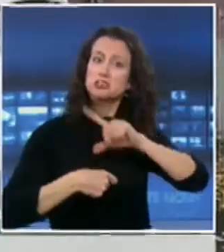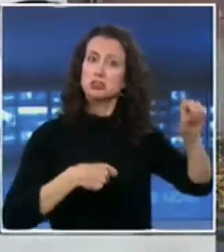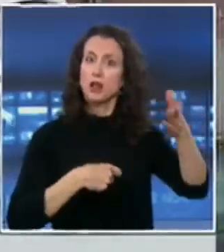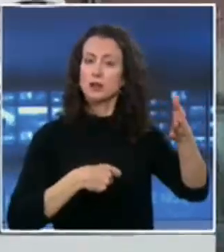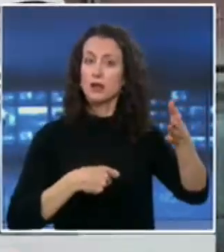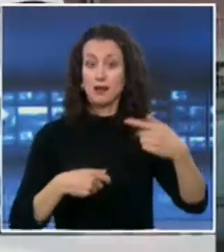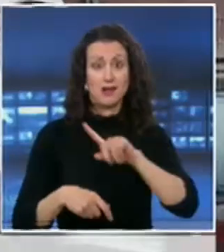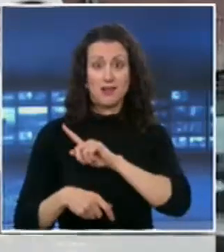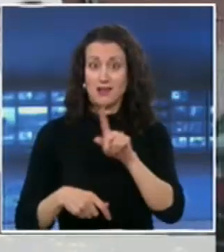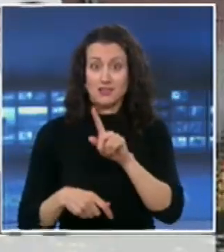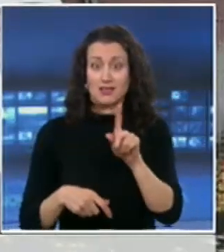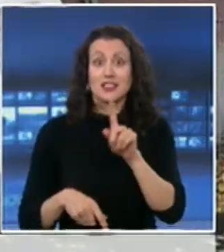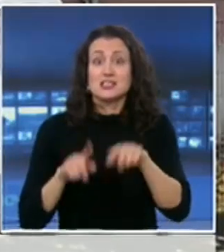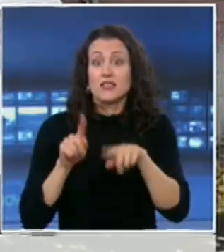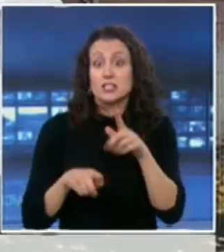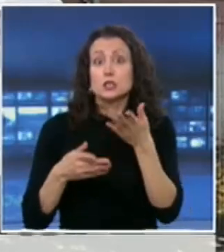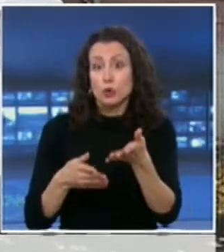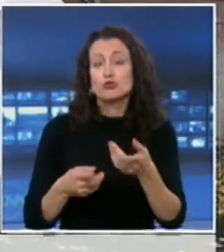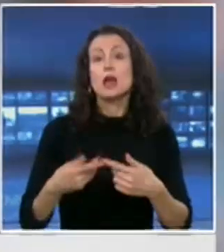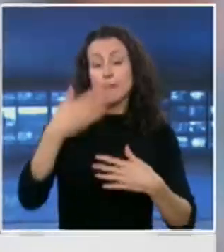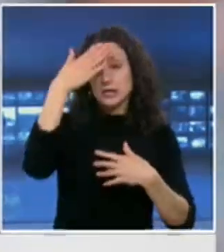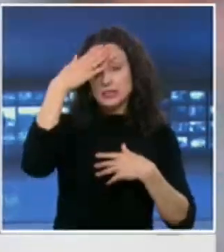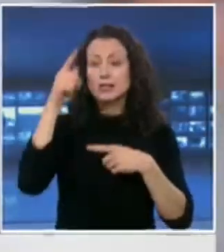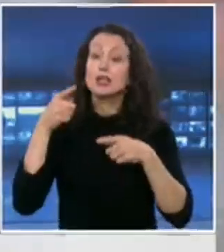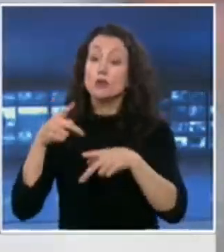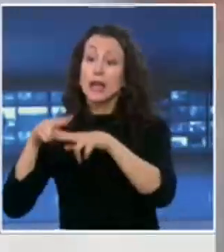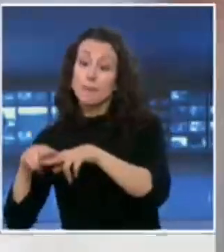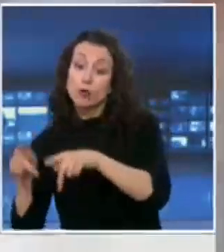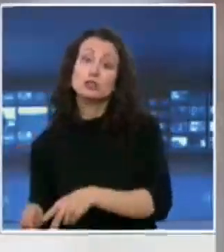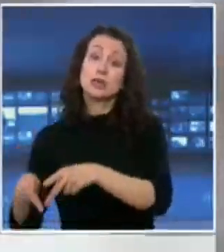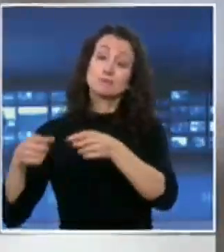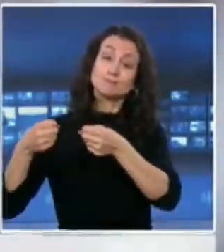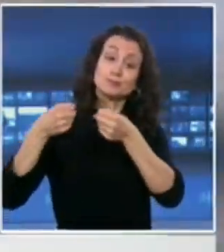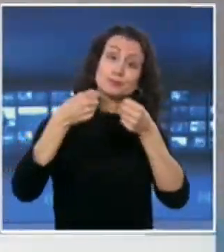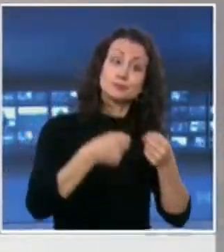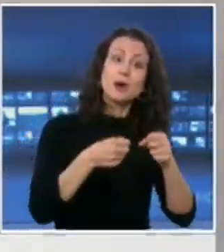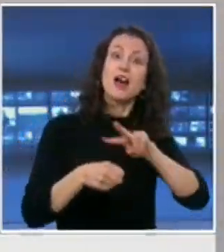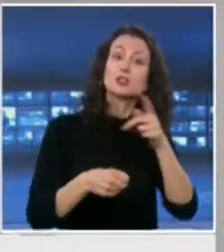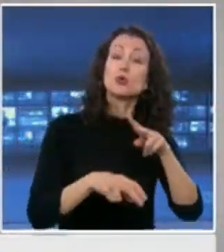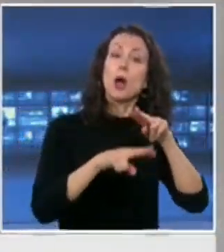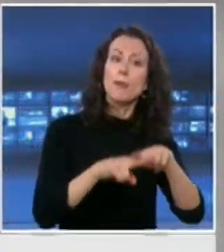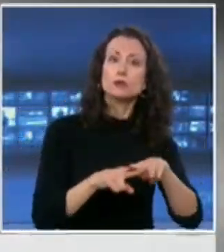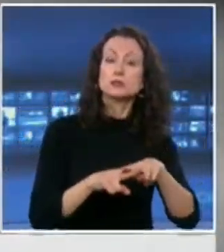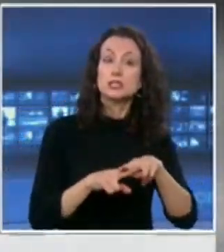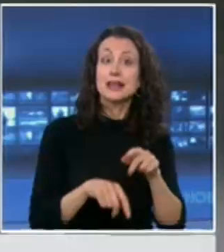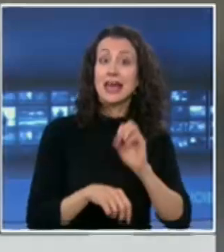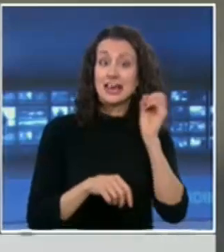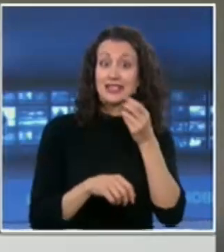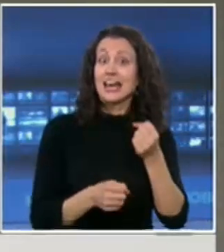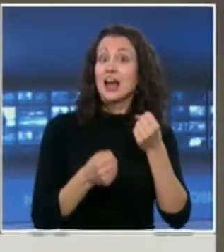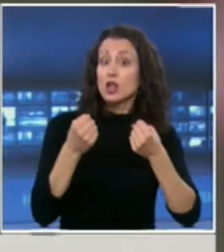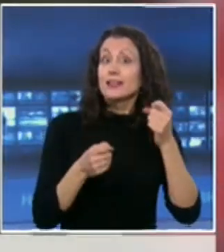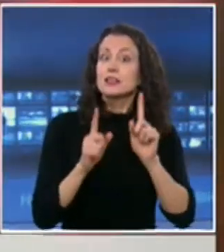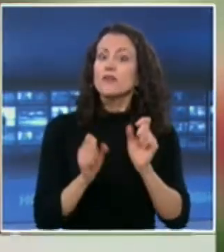мъжете са били превозени от едната база на болницата до другата, по правило, те трябва да чакат в линейката, докато не бъдат предадени и поети